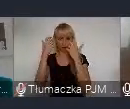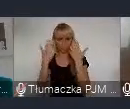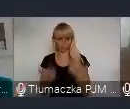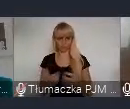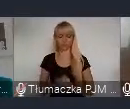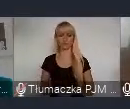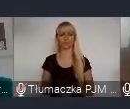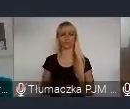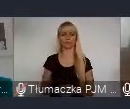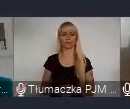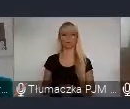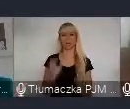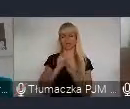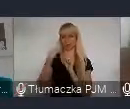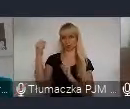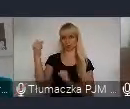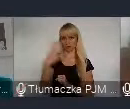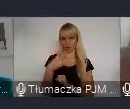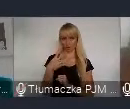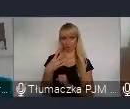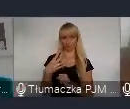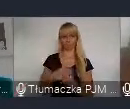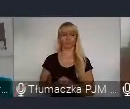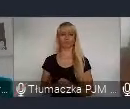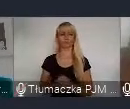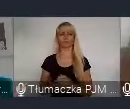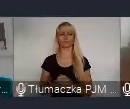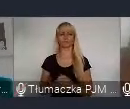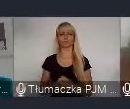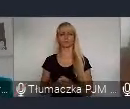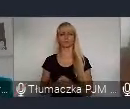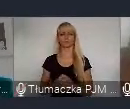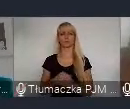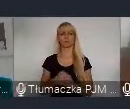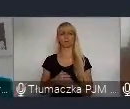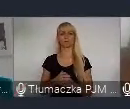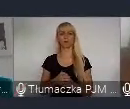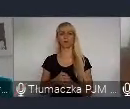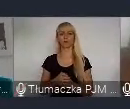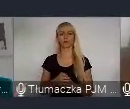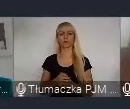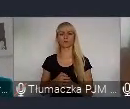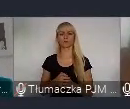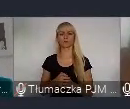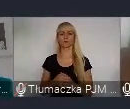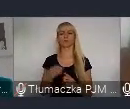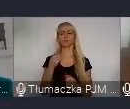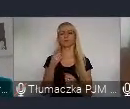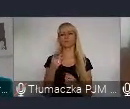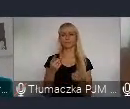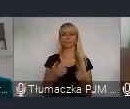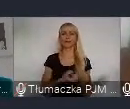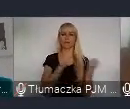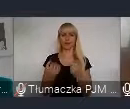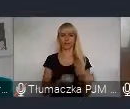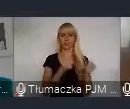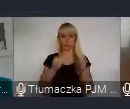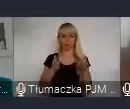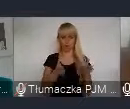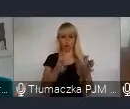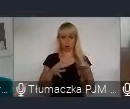pierwsze, jest to przeniesienie ruchu towarowego z transportu drogowego na szynowy. Po drugie,